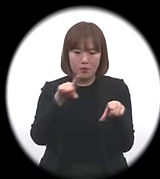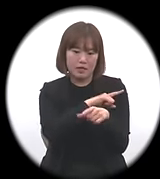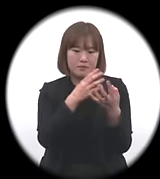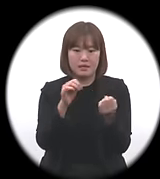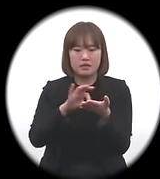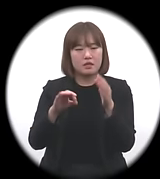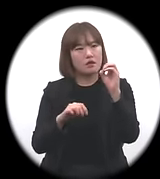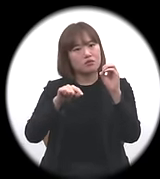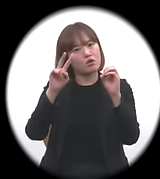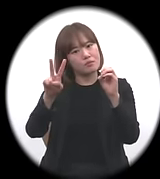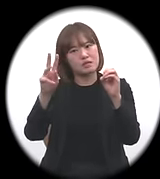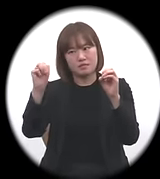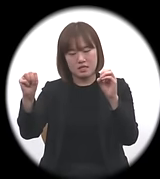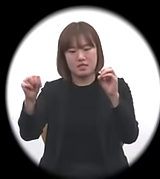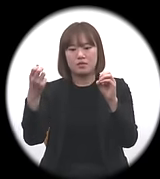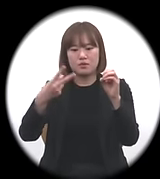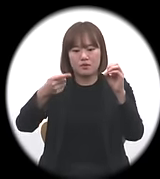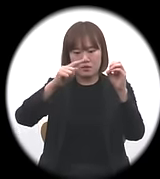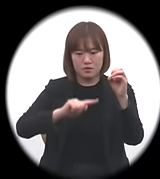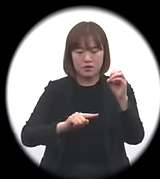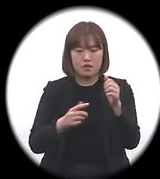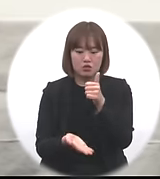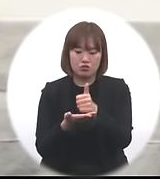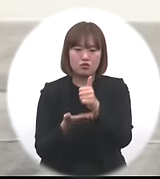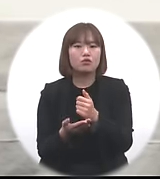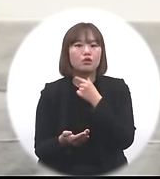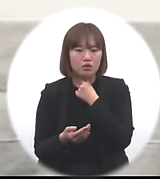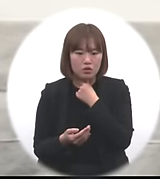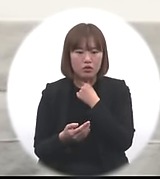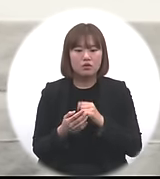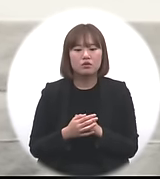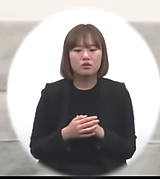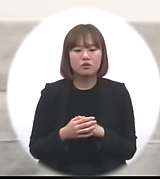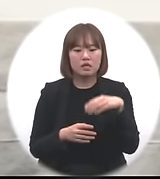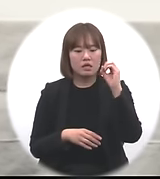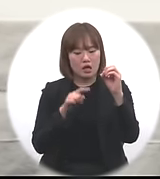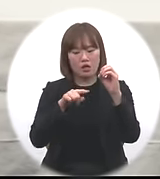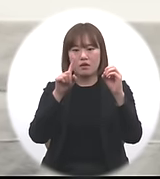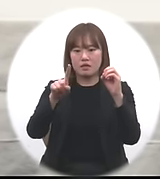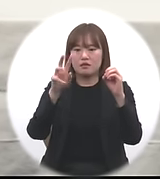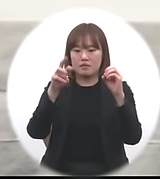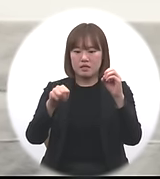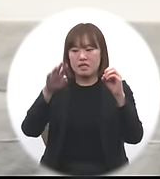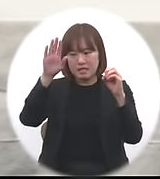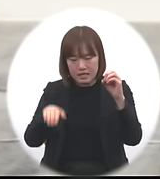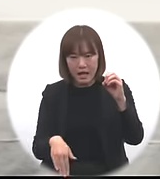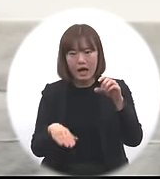우리가 제일 많이 쓰고 있는 게 한 0.2mm 가까이 된다 그러고요. 보통 추천드리는 부드러운 칫솔이에요는 직경